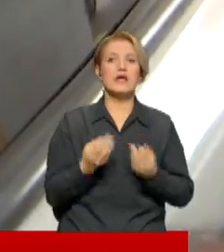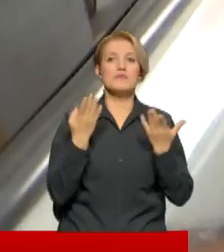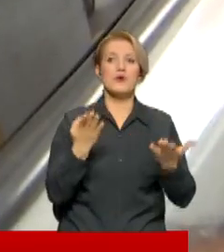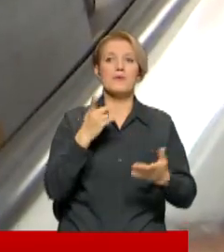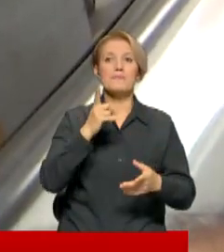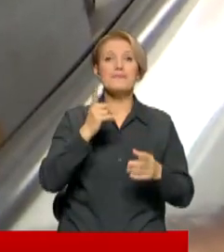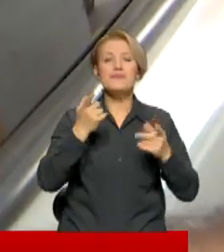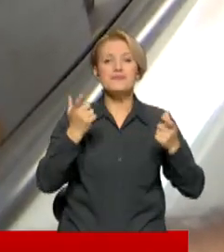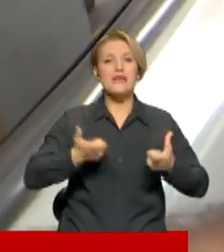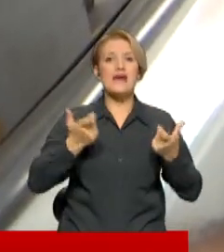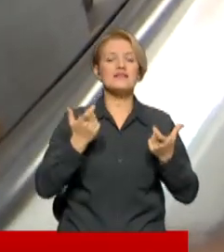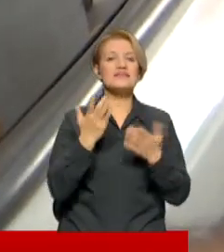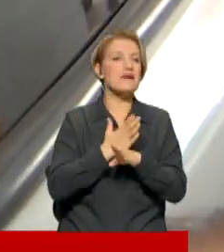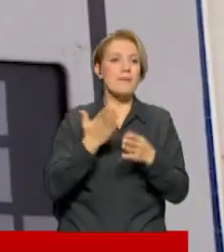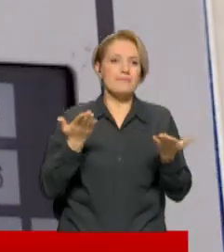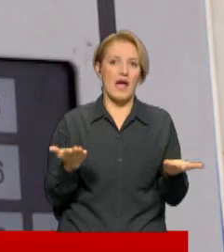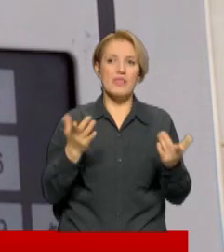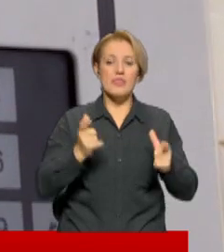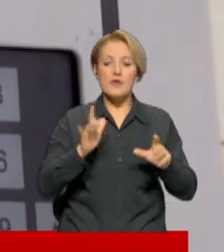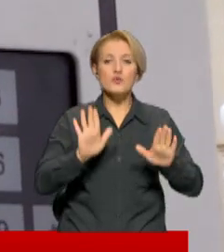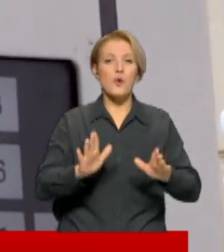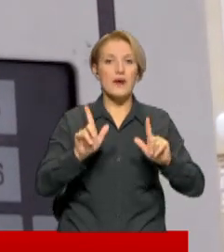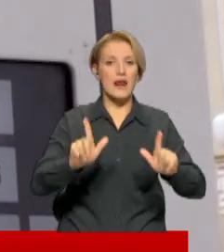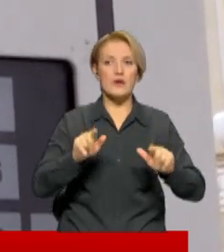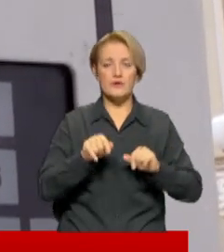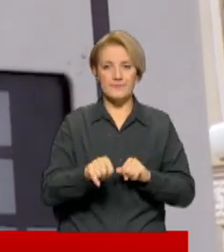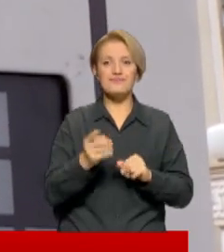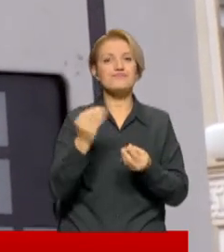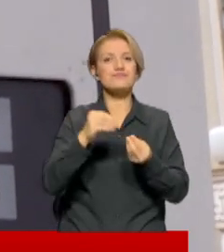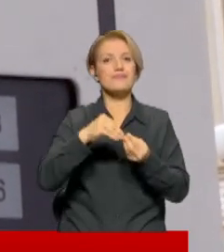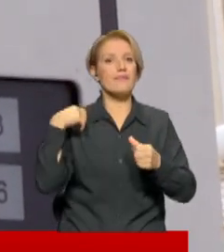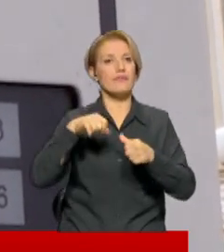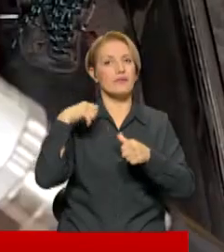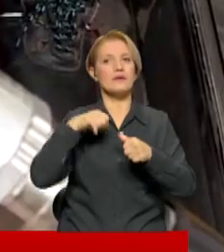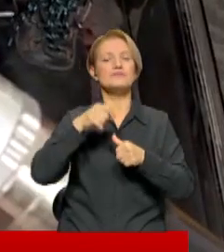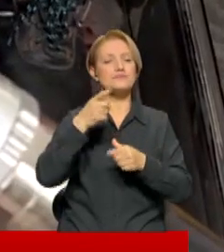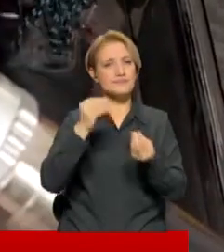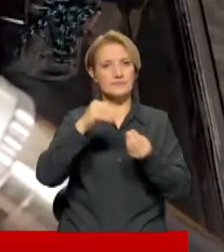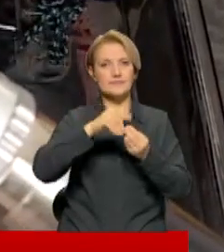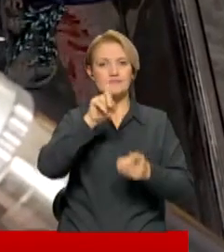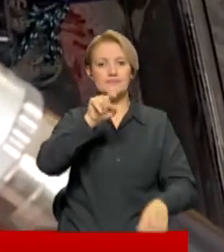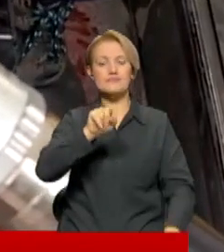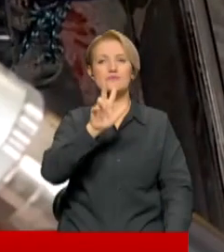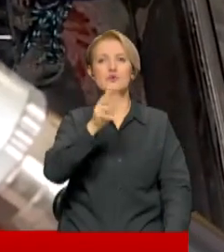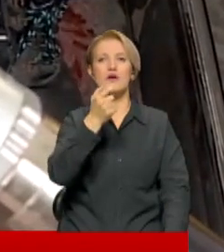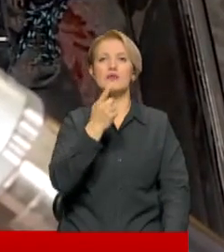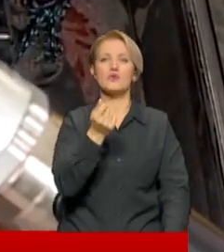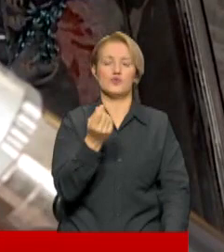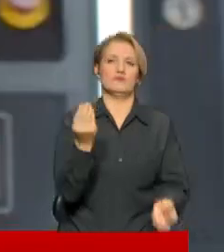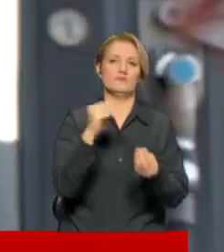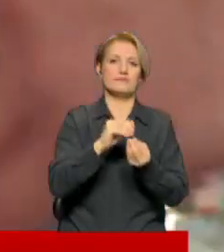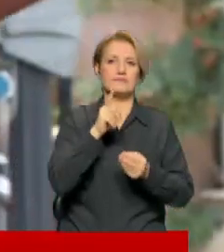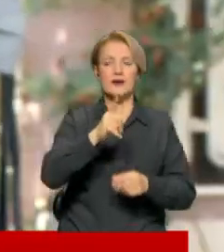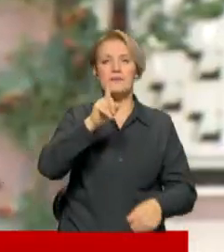bir noktada nerede duracak Mesela nerede durması gerekiyor benzine iki gün üst üste gelen zamlarla litresi 1 lira 36 kuruş artık Geçen hafta benzinin